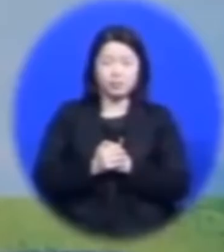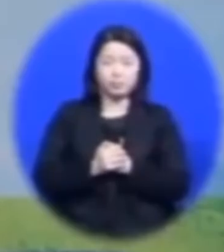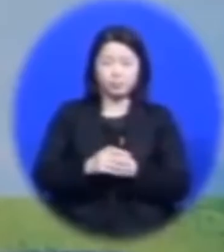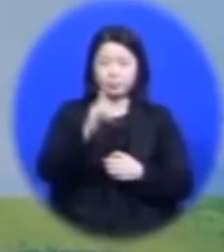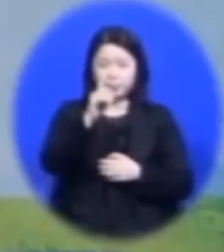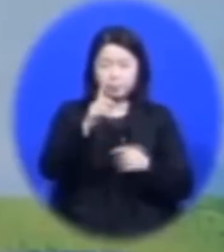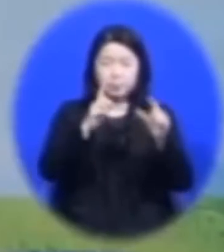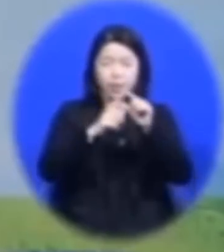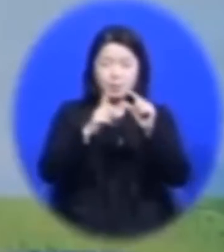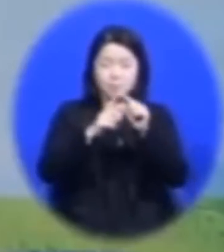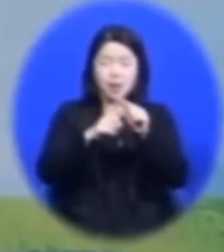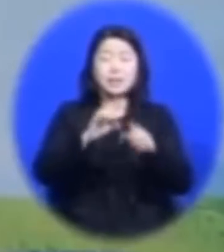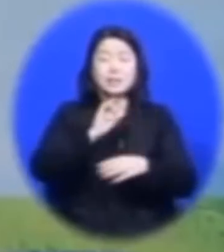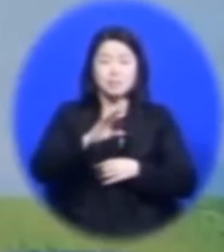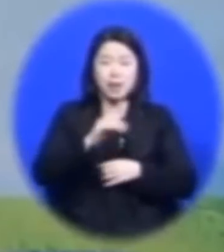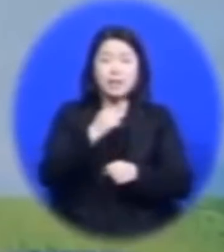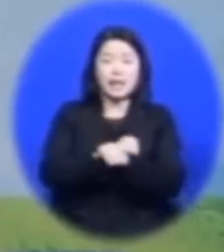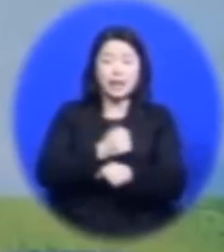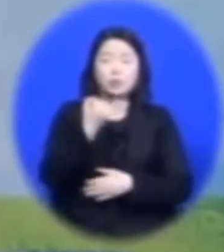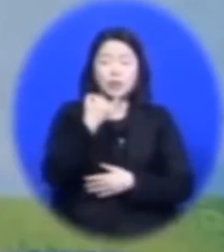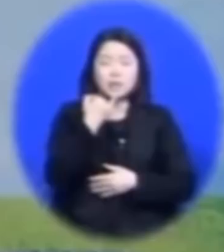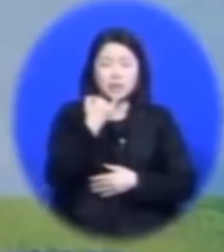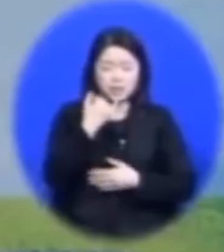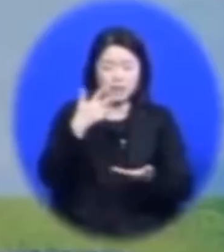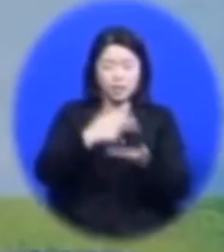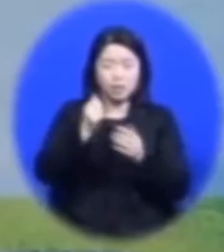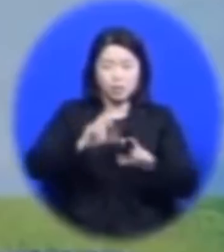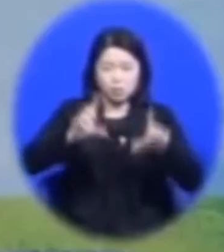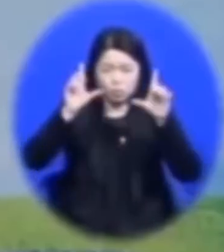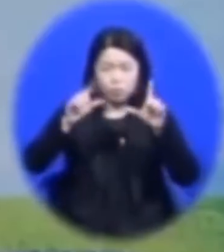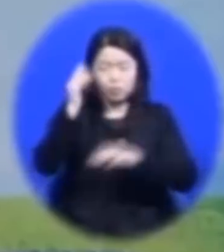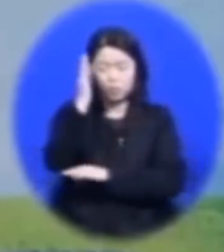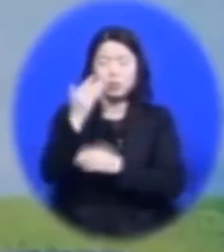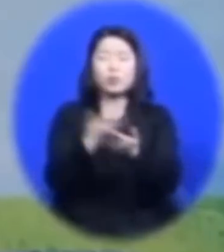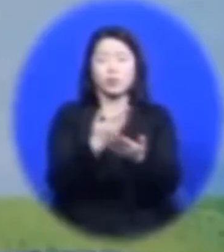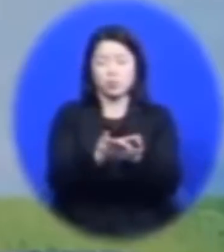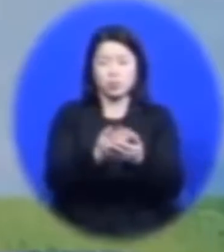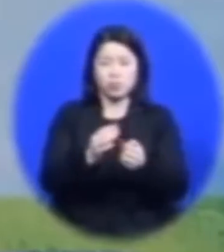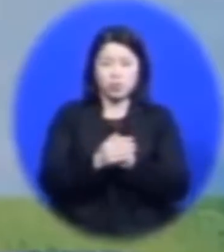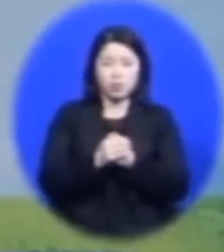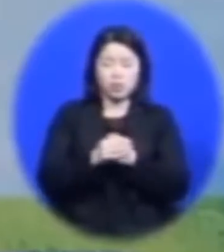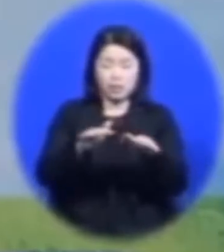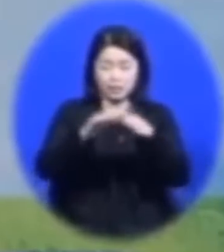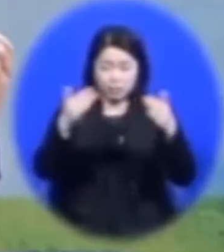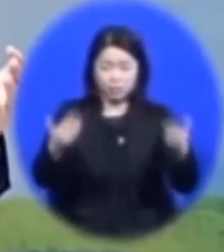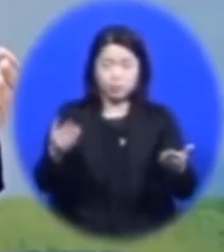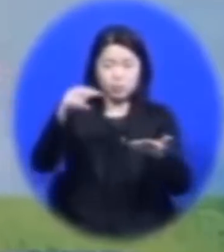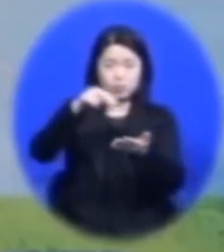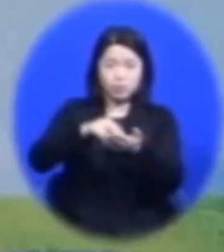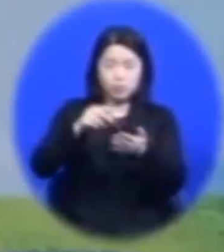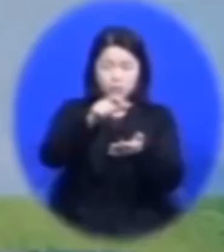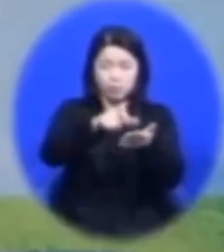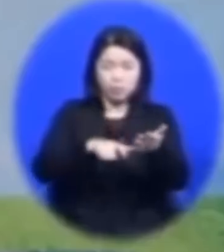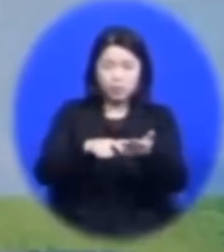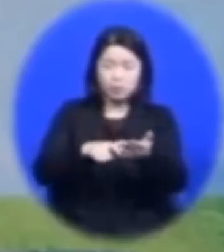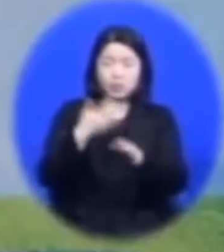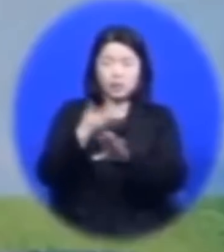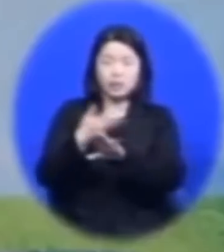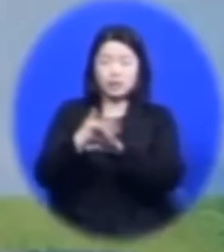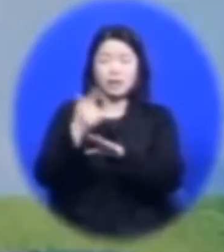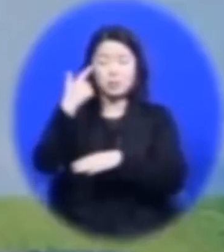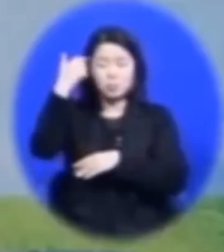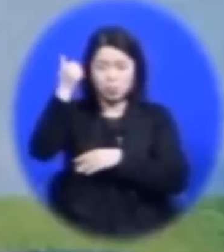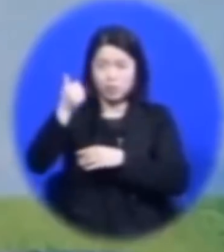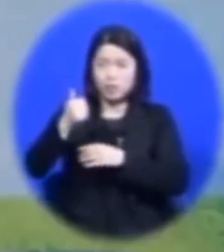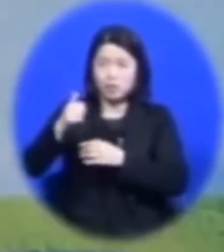한 마디만 하고 내려와도 좋으니까 주유소에서 설교 하시오 교단에서 설교 목사를 보내겠다고 우리 목사님 말문